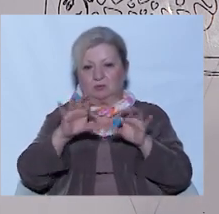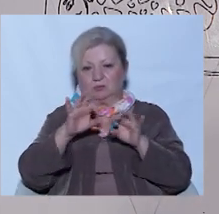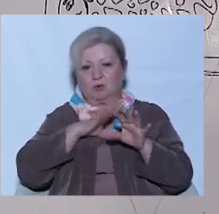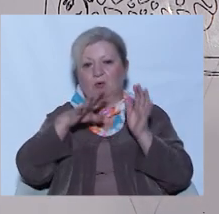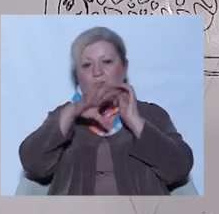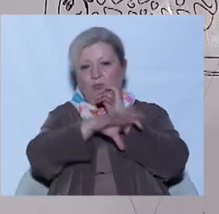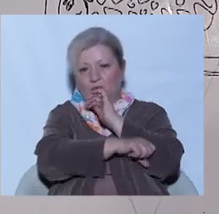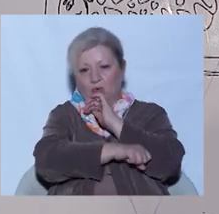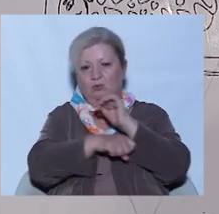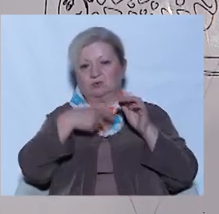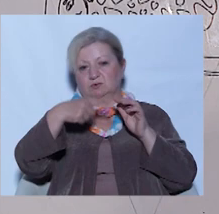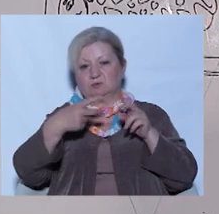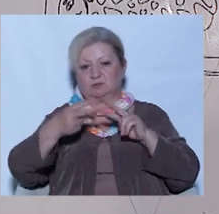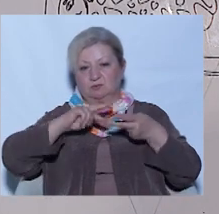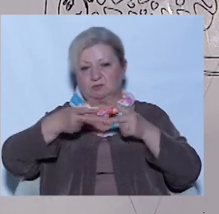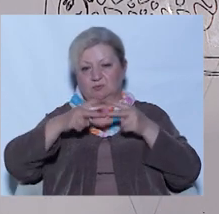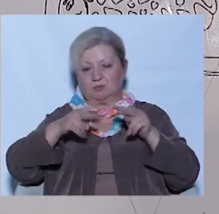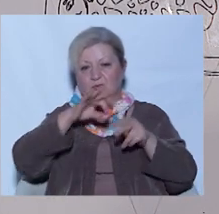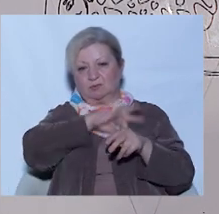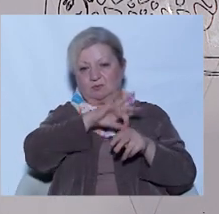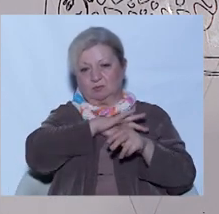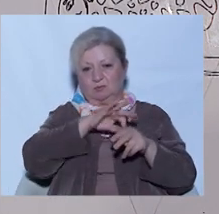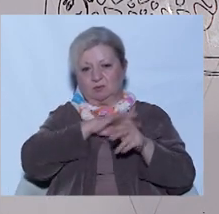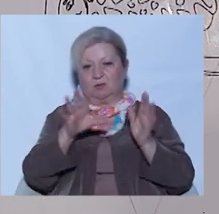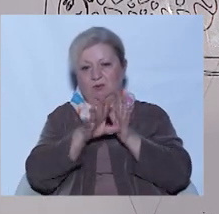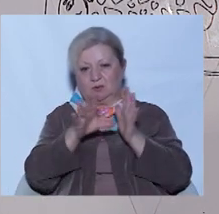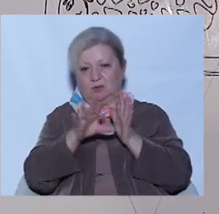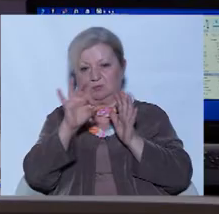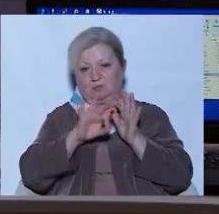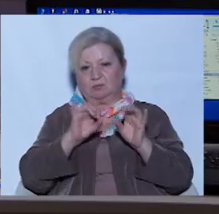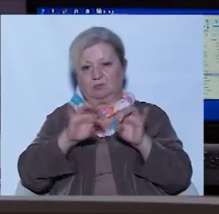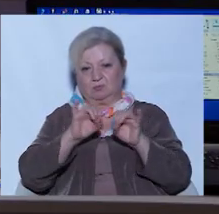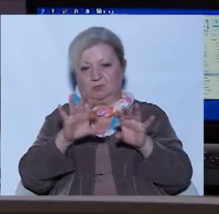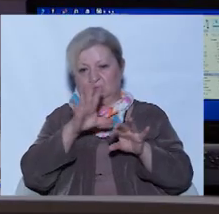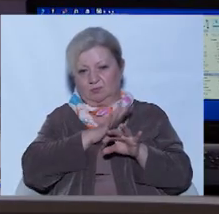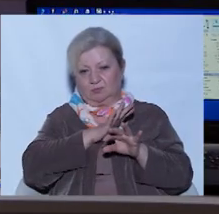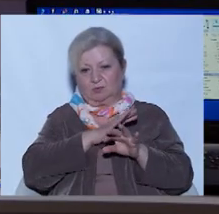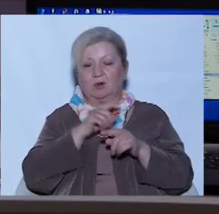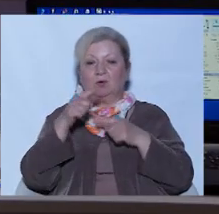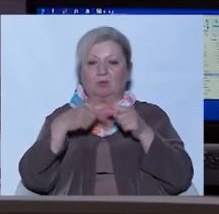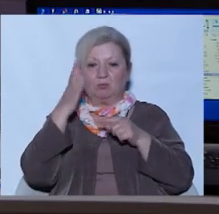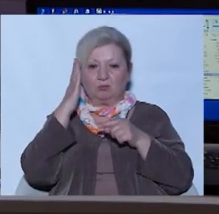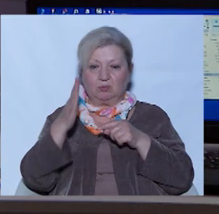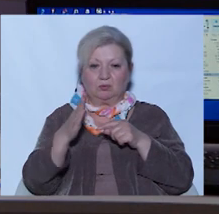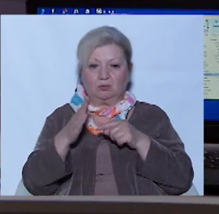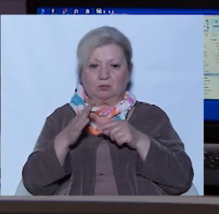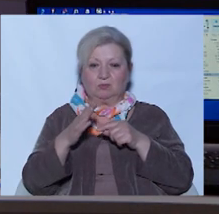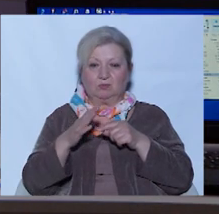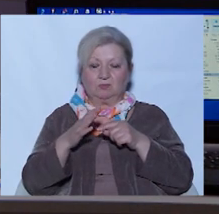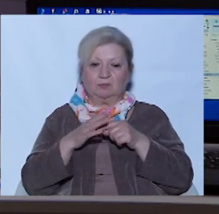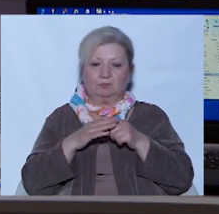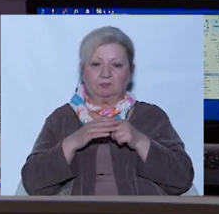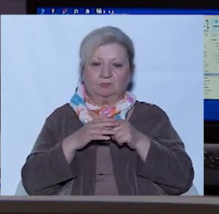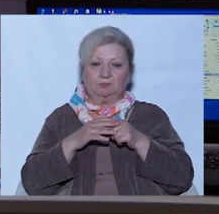და ბოლოს ცვლადი დენის ეფექტურ მნიშვნელობაზეც ჰქონდა საუბარი. მომავალში ჩვენ